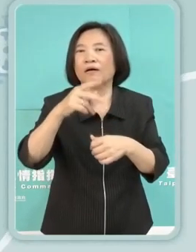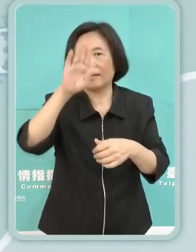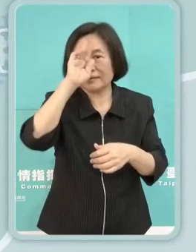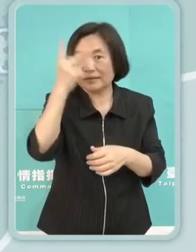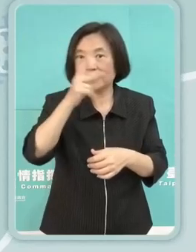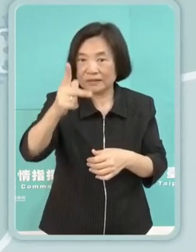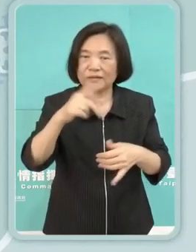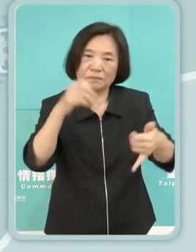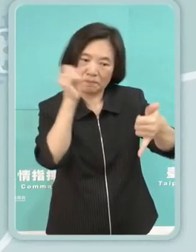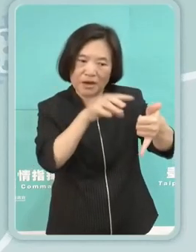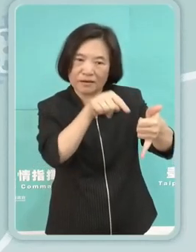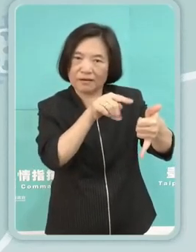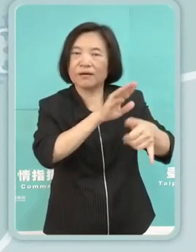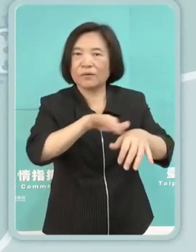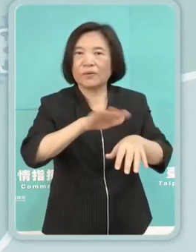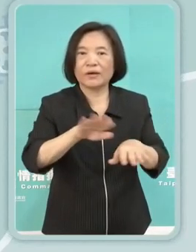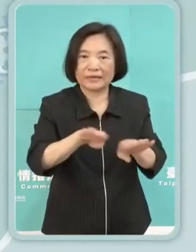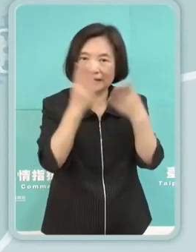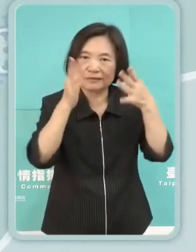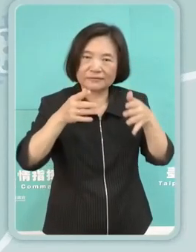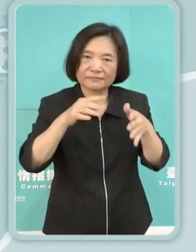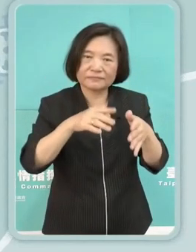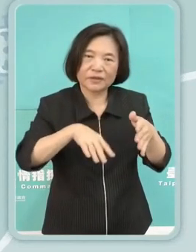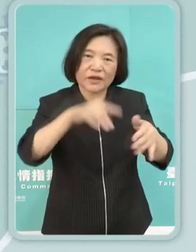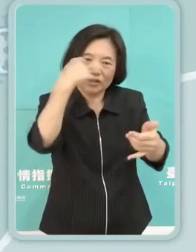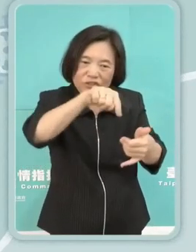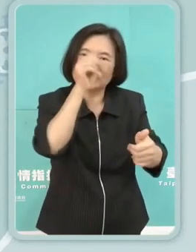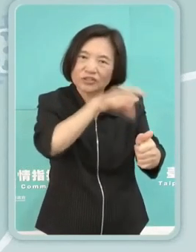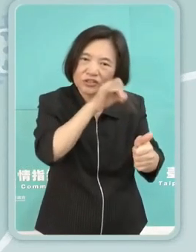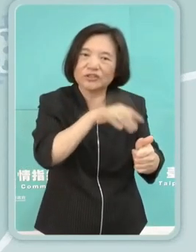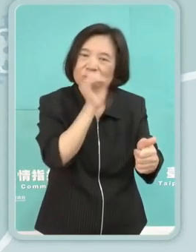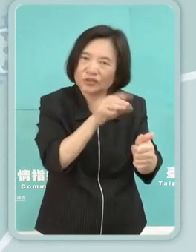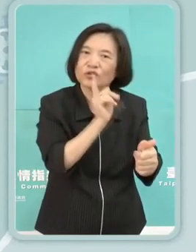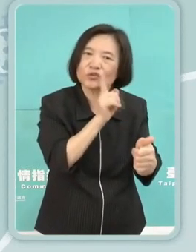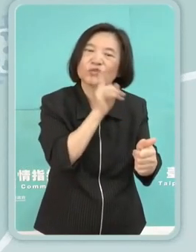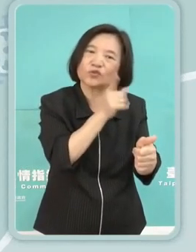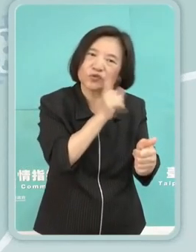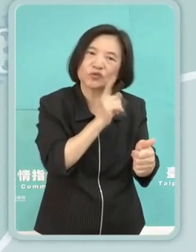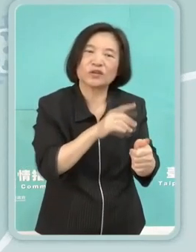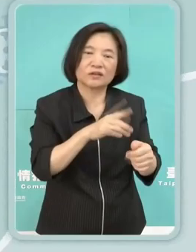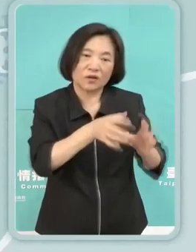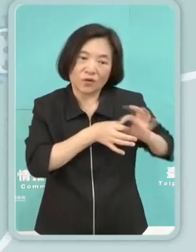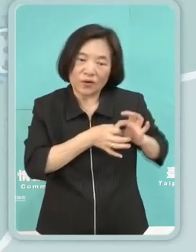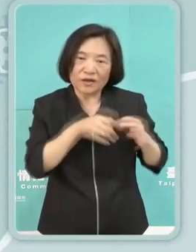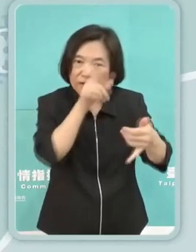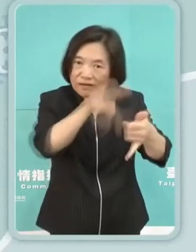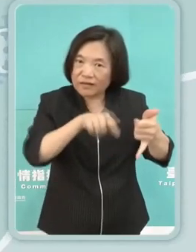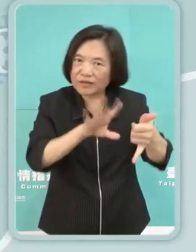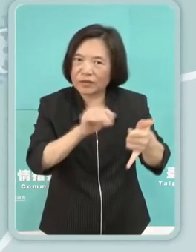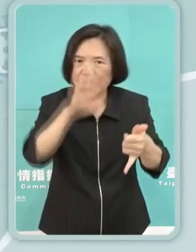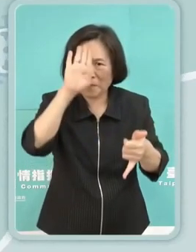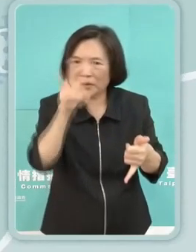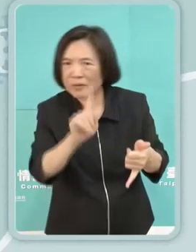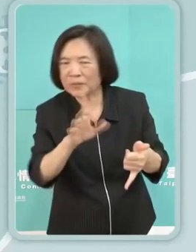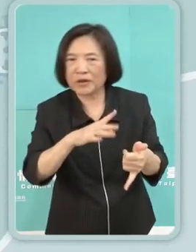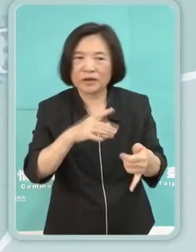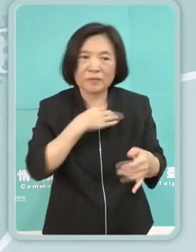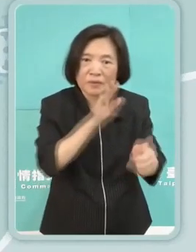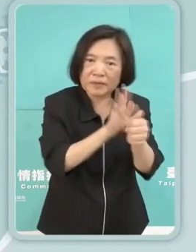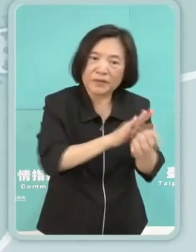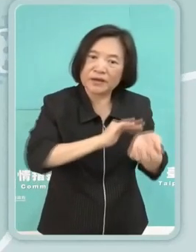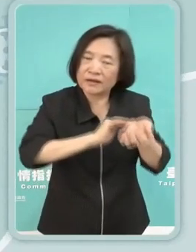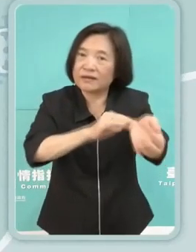话。初步我们会开始做卫生教育，跟他做卫教，也关心他是不是有症状，是不是需要就